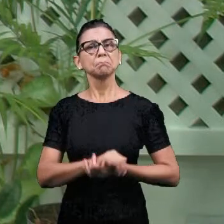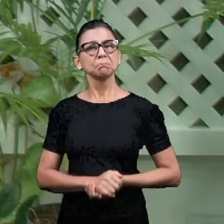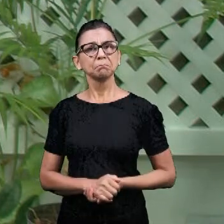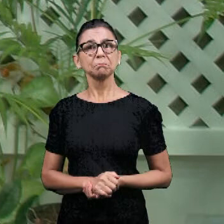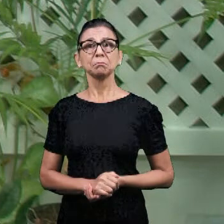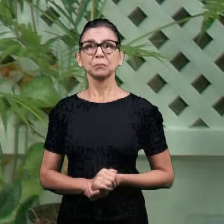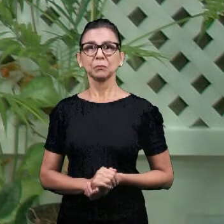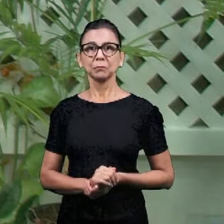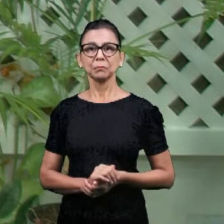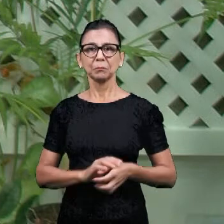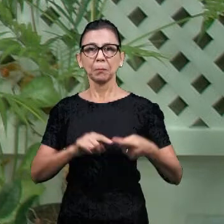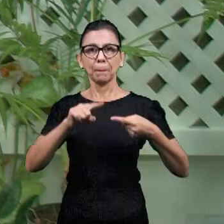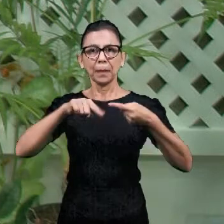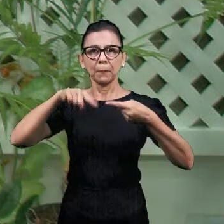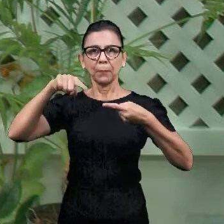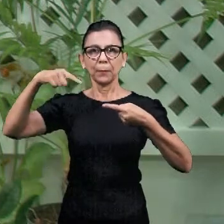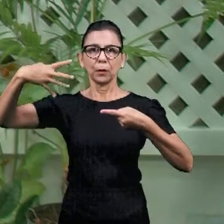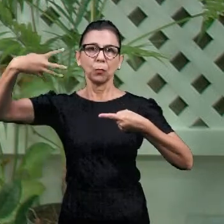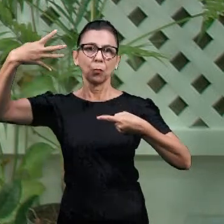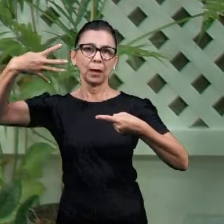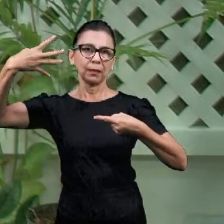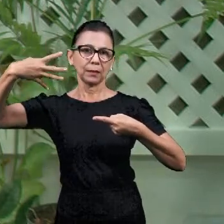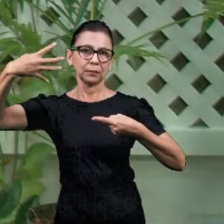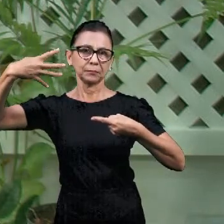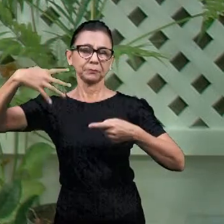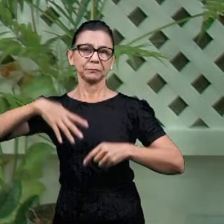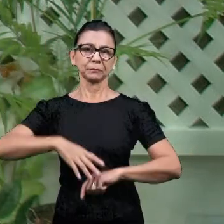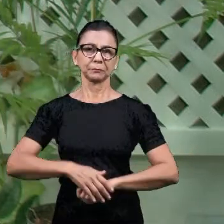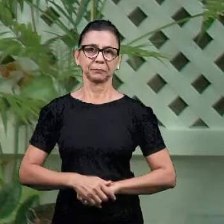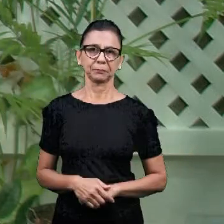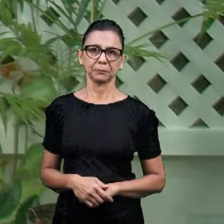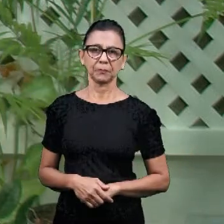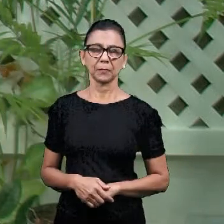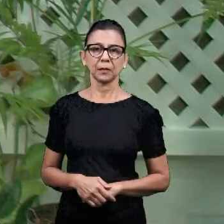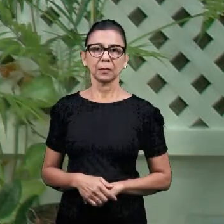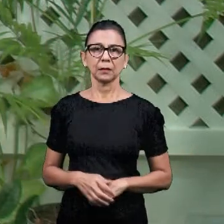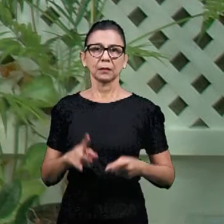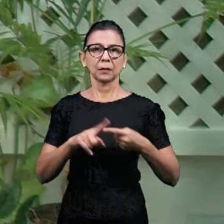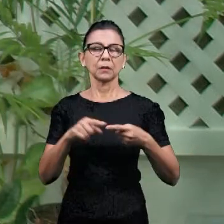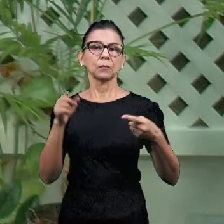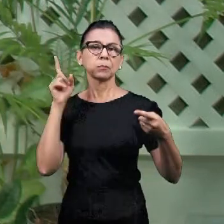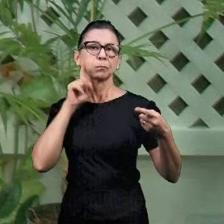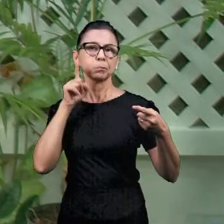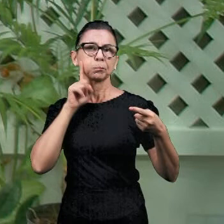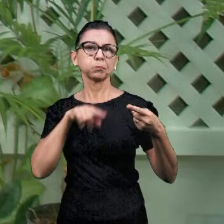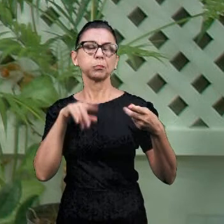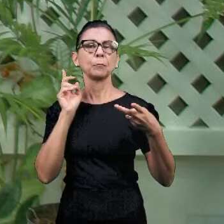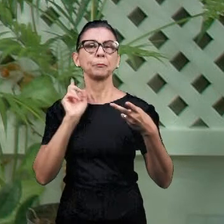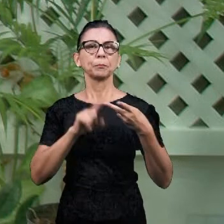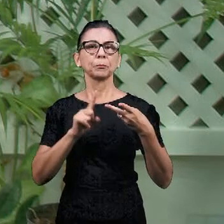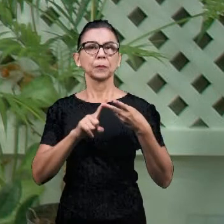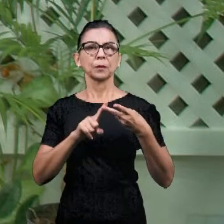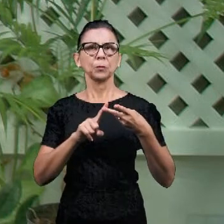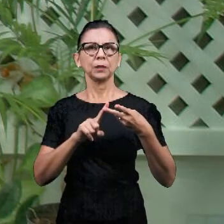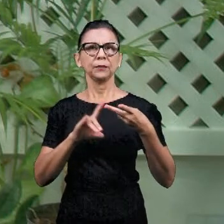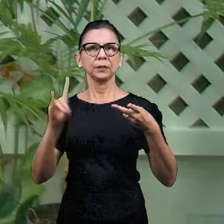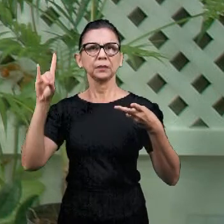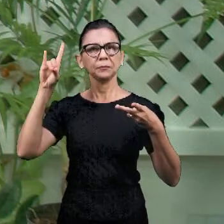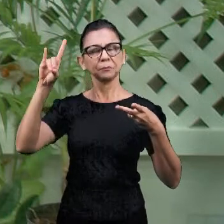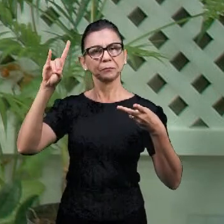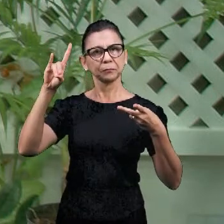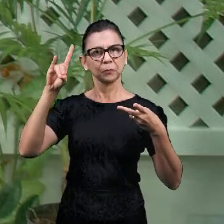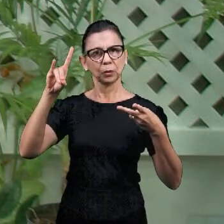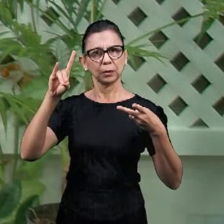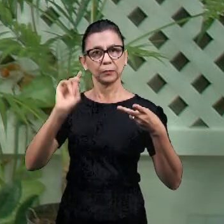dans la 4e position selon le nombre de participations. Eh bien, nous avons les États-Unis, Bolivie, comme toujours, qui continue